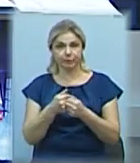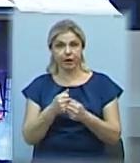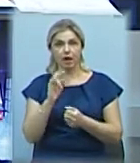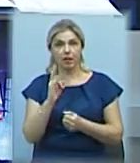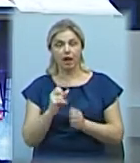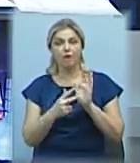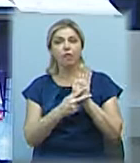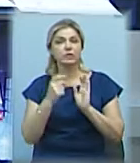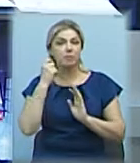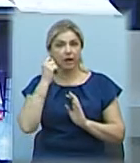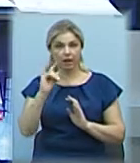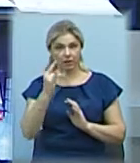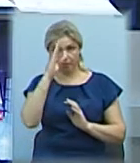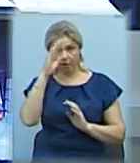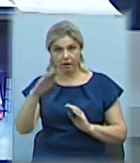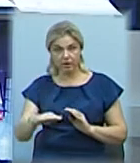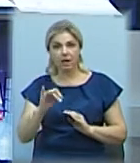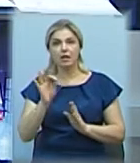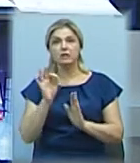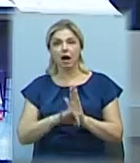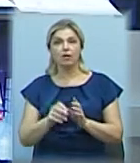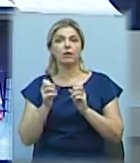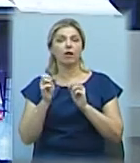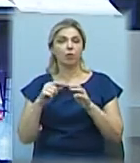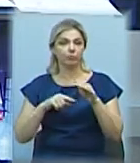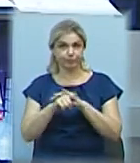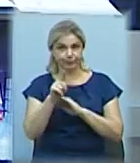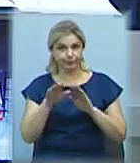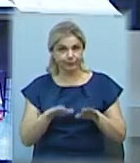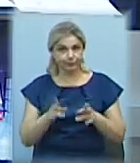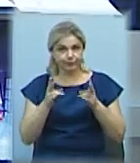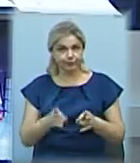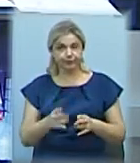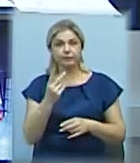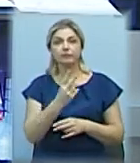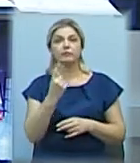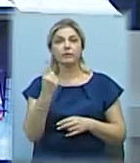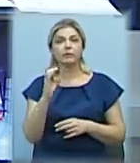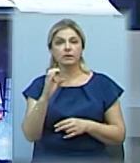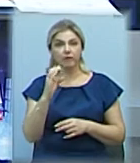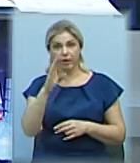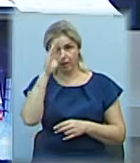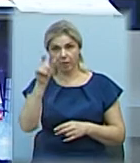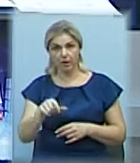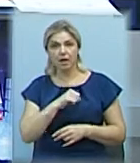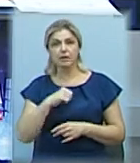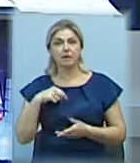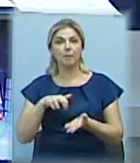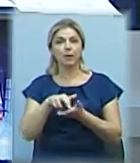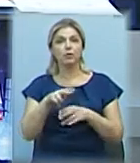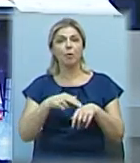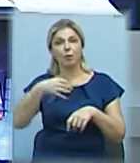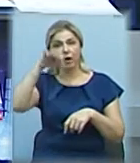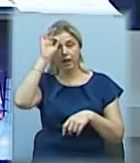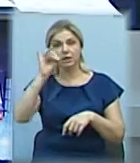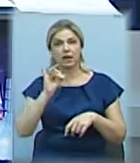наїхав на 8-річного хлопчика і відразу залишив місце події. 21 вересня чоловік сам прийшов до поліції та признав